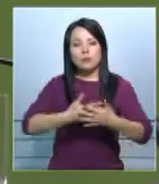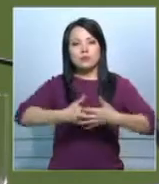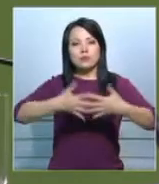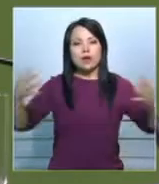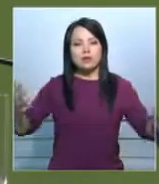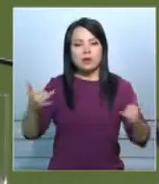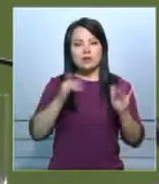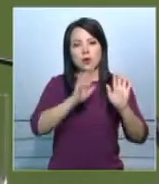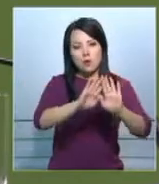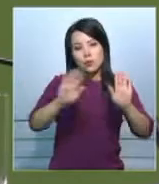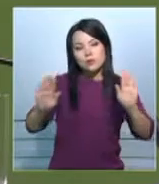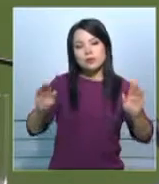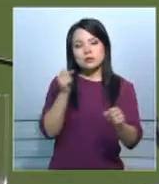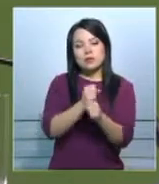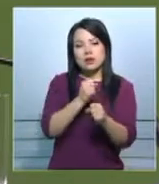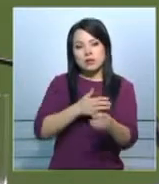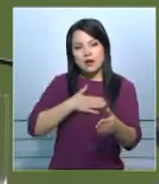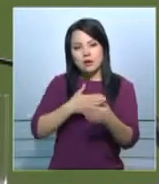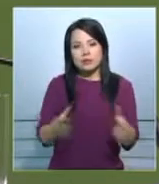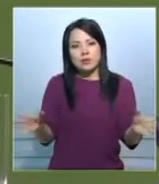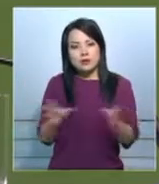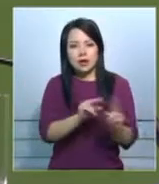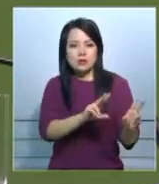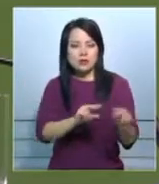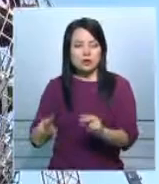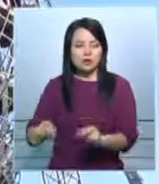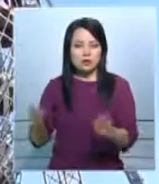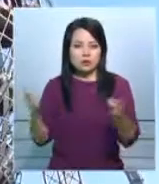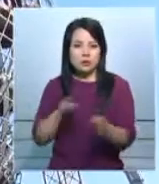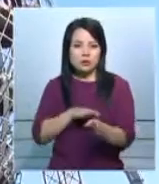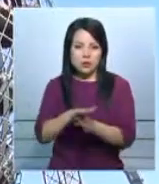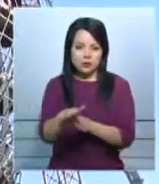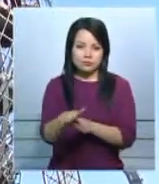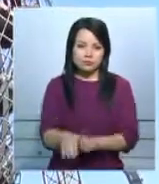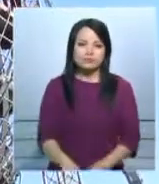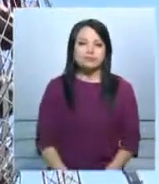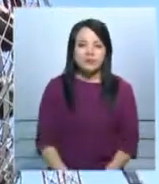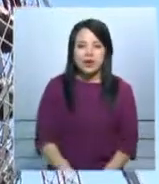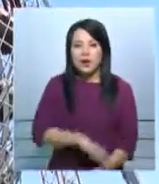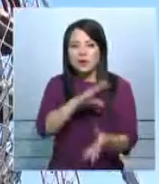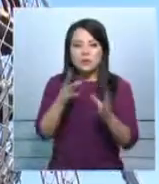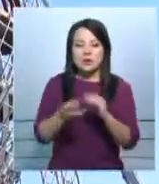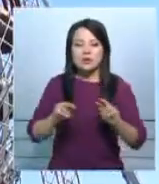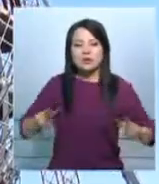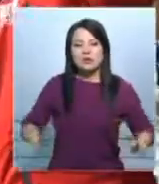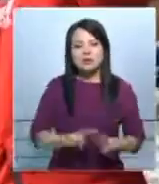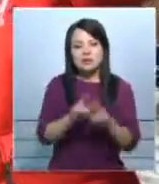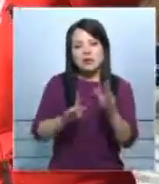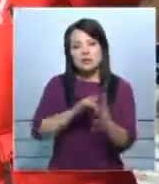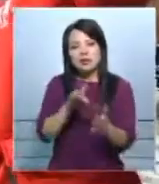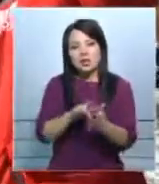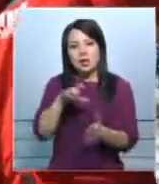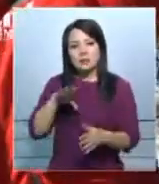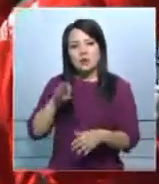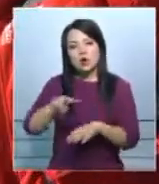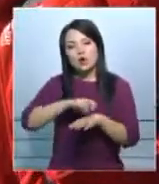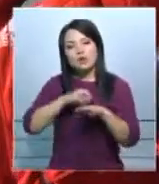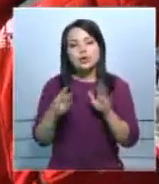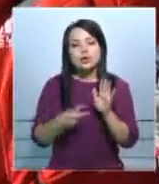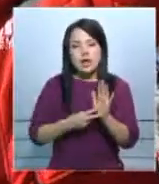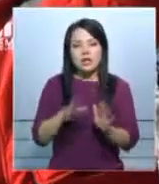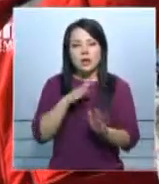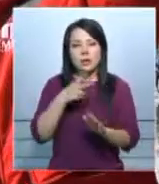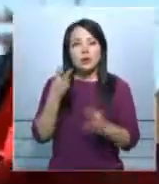көрмені бірлесіп сәтті өткізуге күш салуымыз қажет. Жалпы бас қаламызда 2 күнге жалғасқан экспо